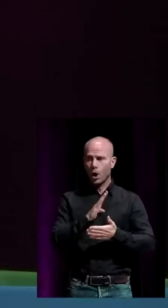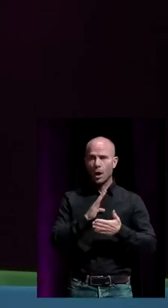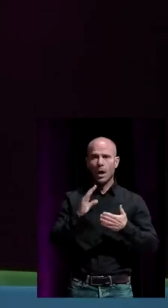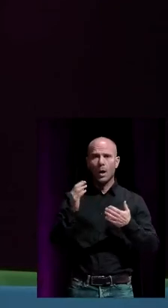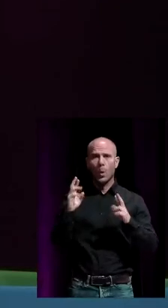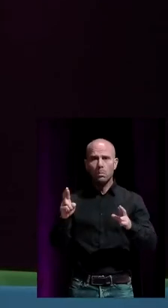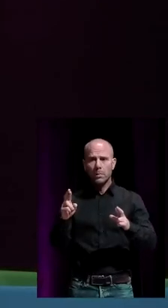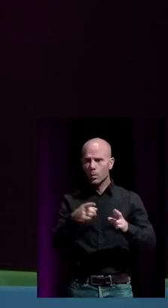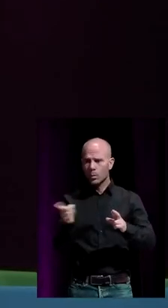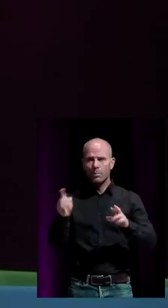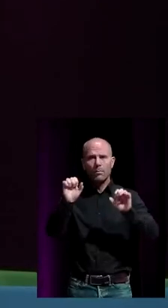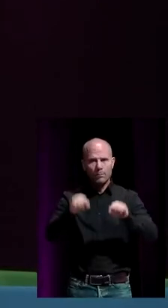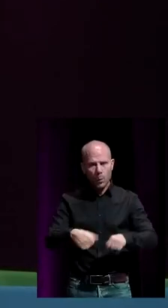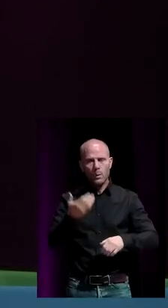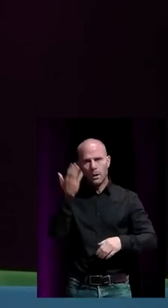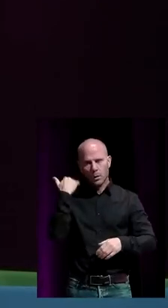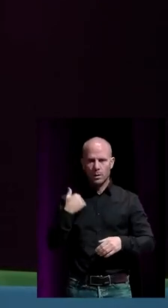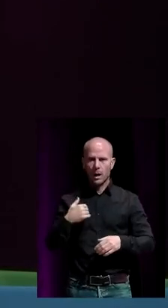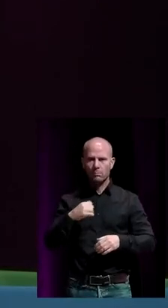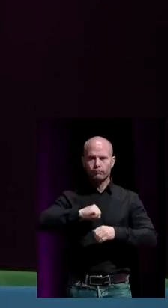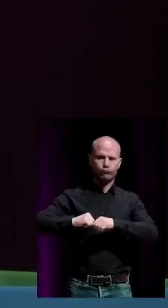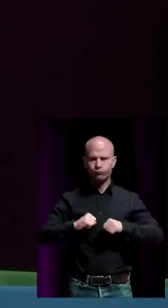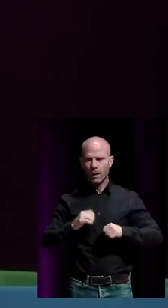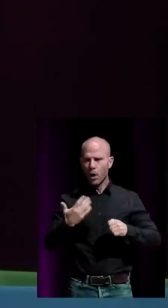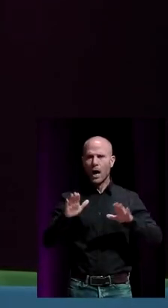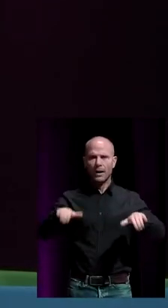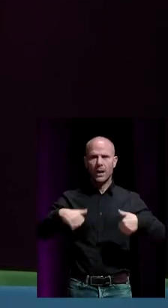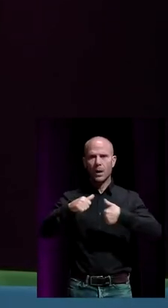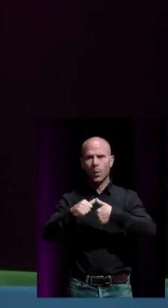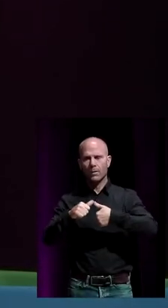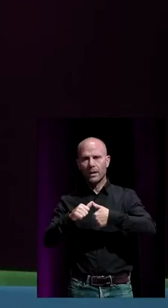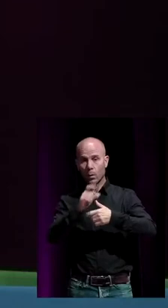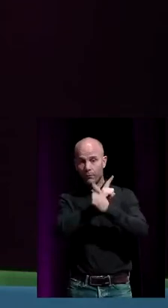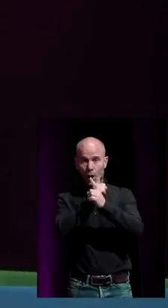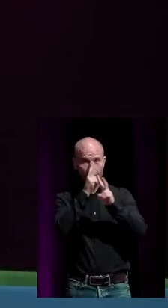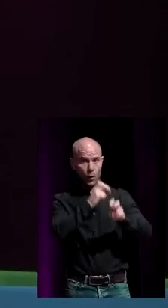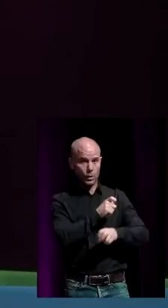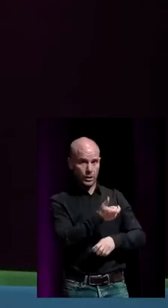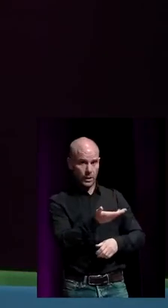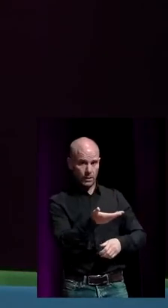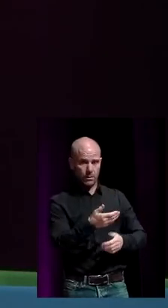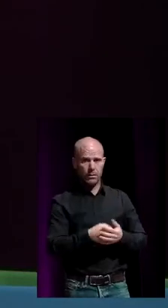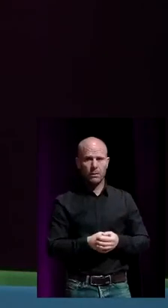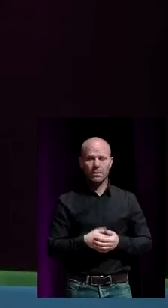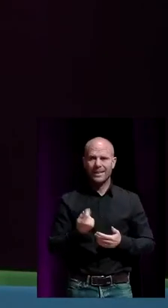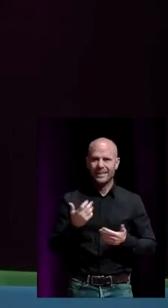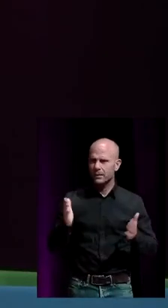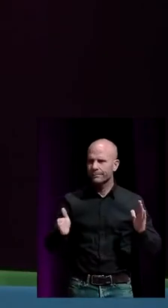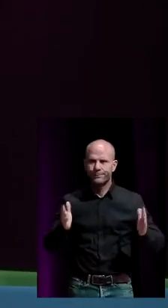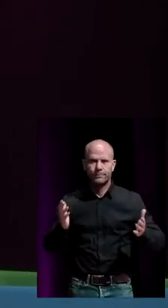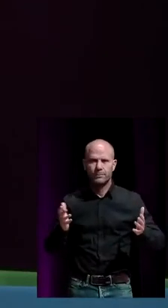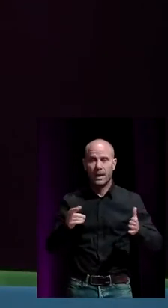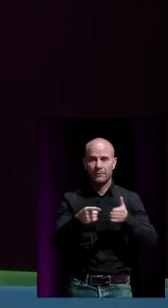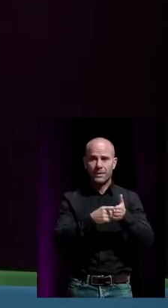att det är de som borde kunna stå upp för vad de har lovat och följa forskningen. Så det har blivit lite av ett dilemma där